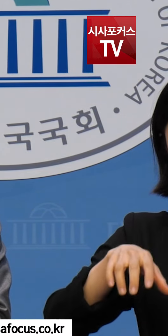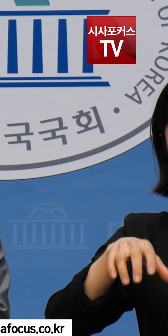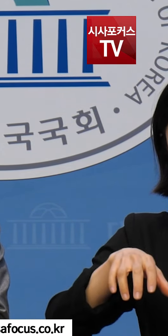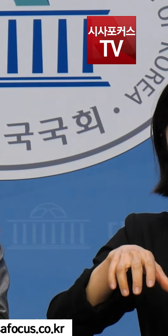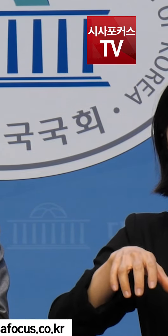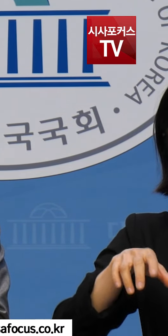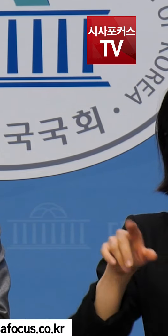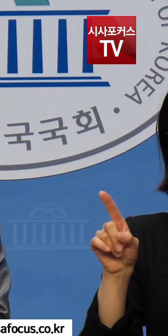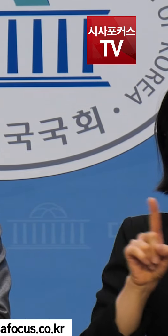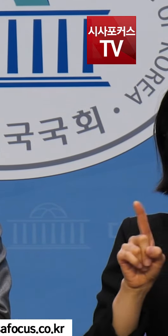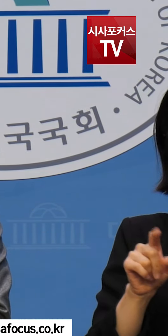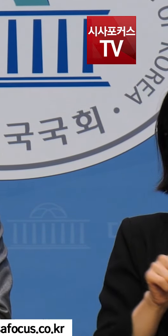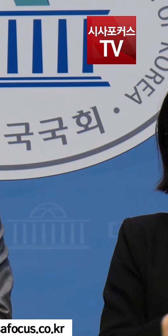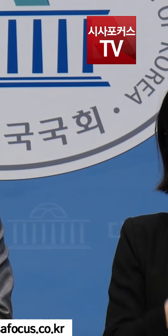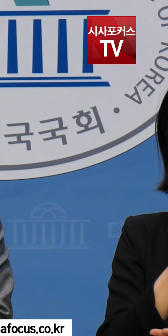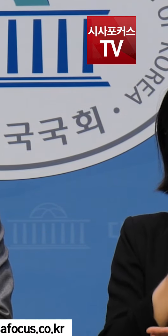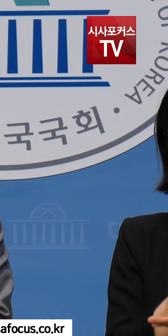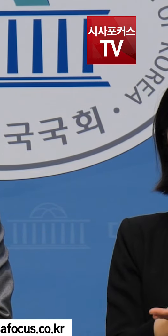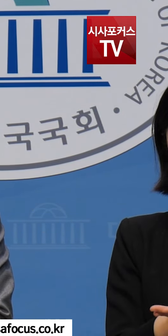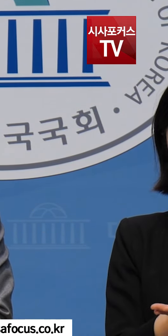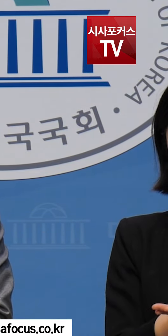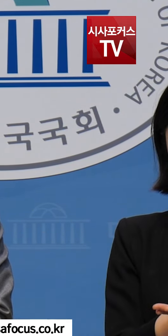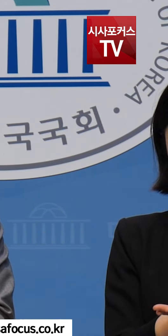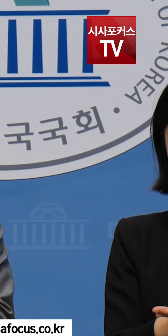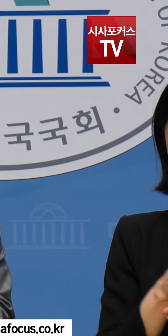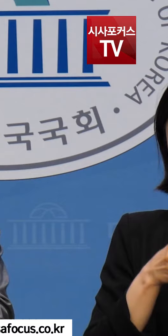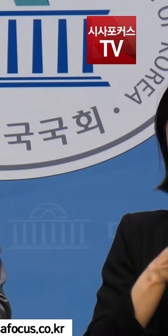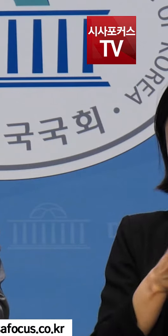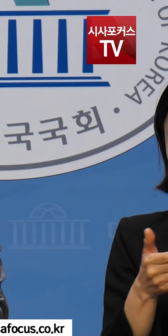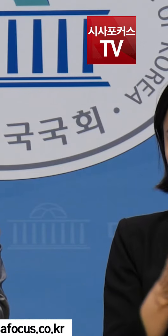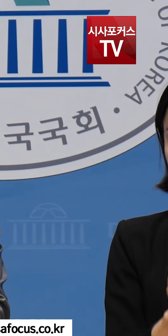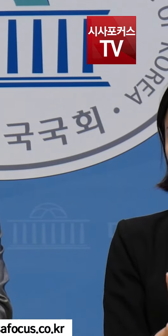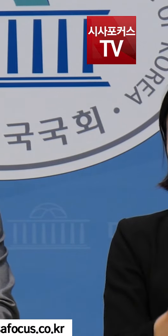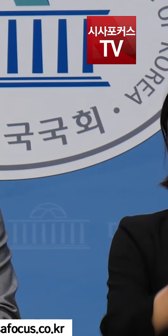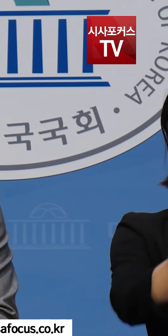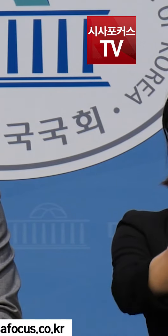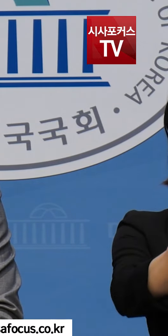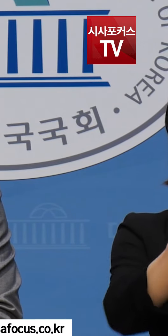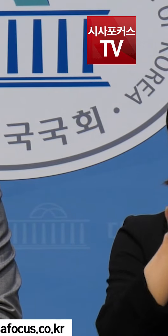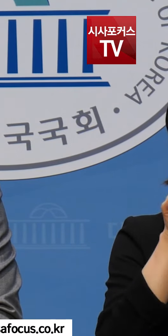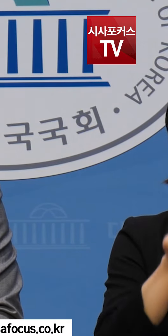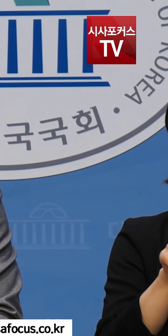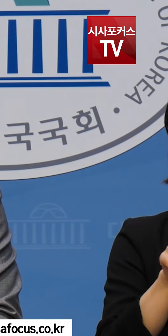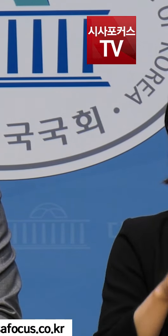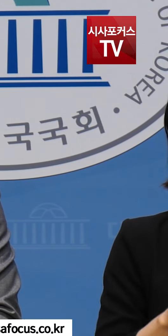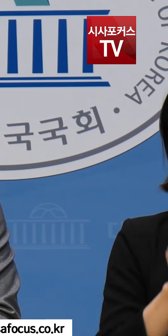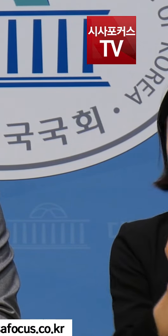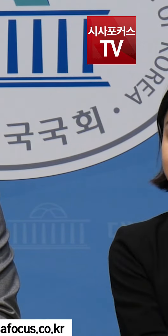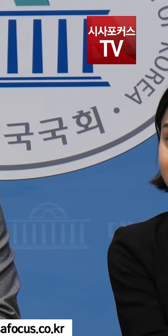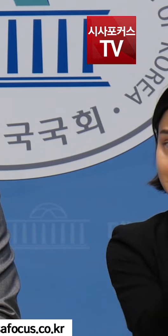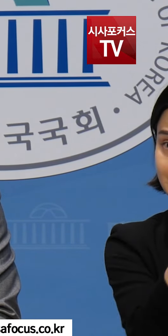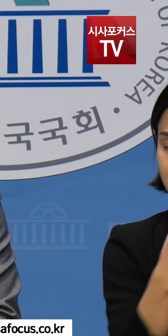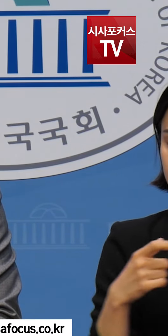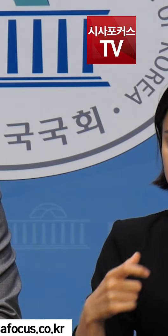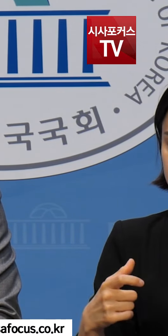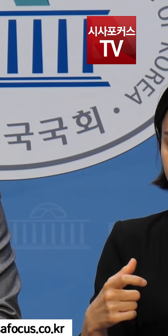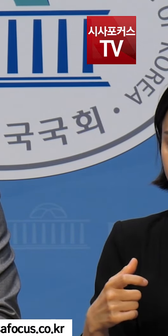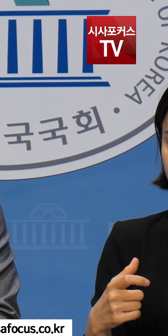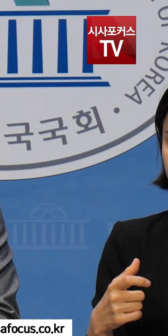특별법이 발의된 후 그 여파가 저희 지역구인 합천 거창은 물론